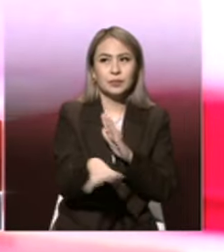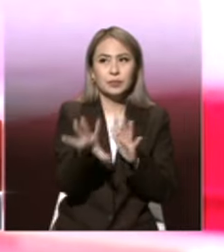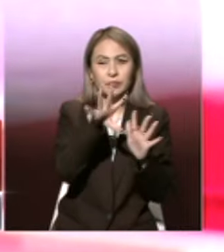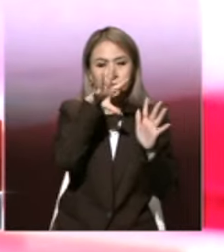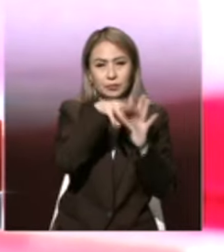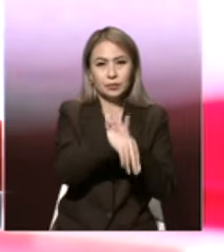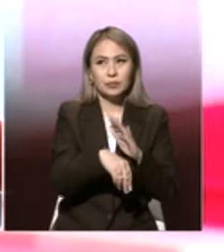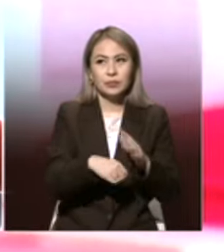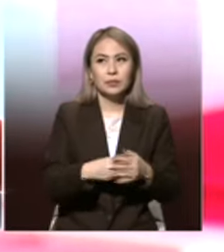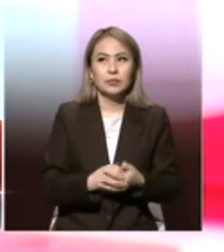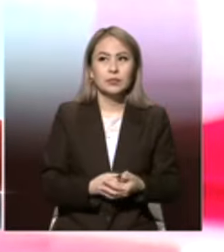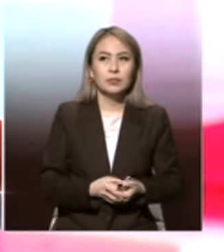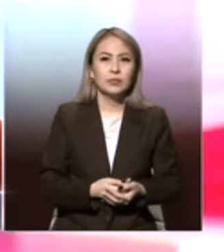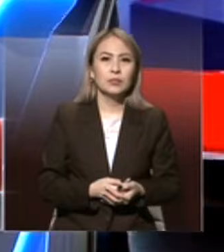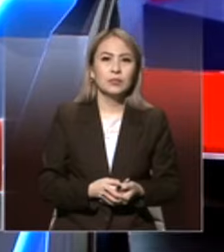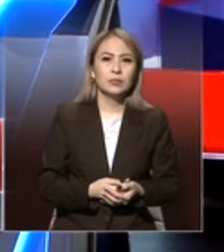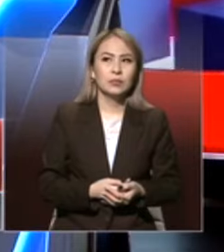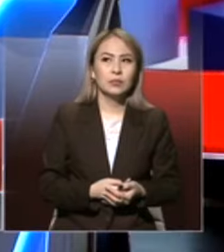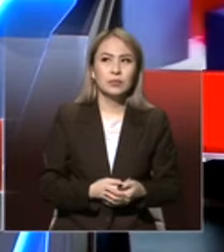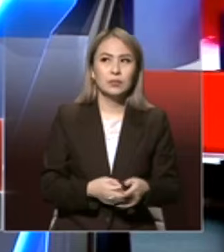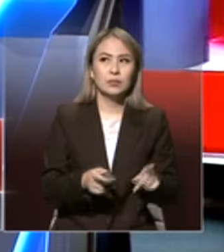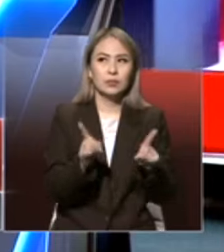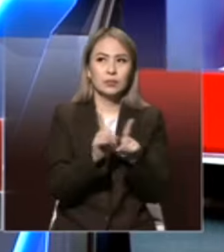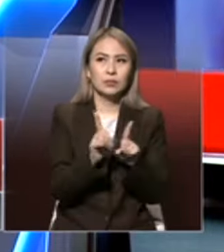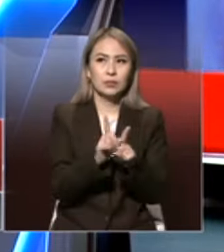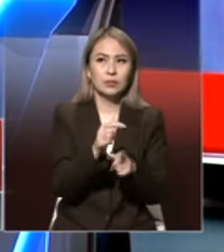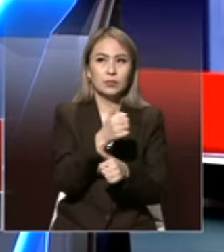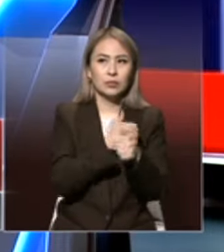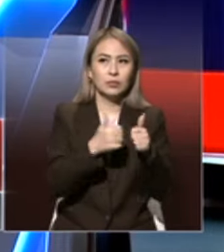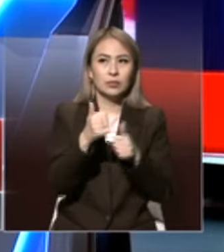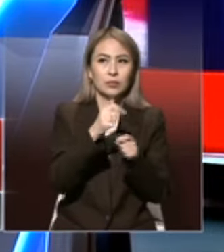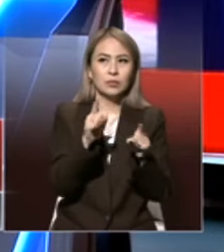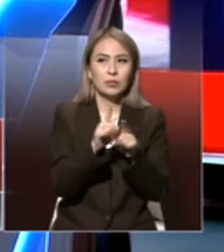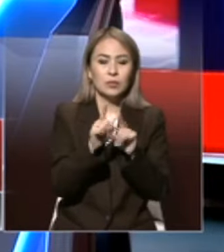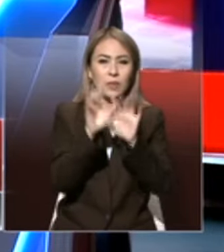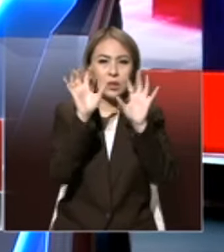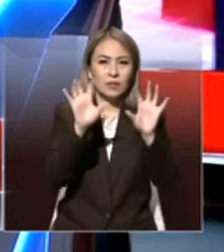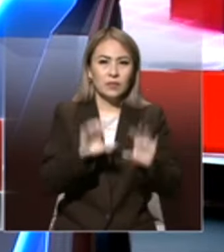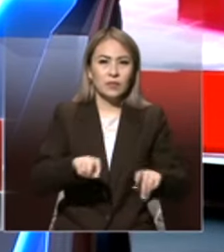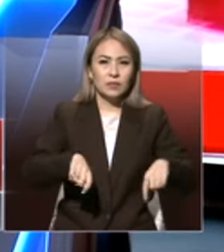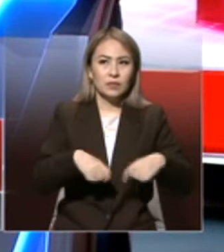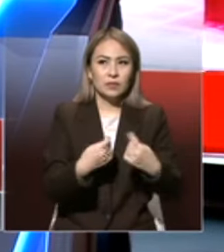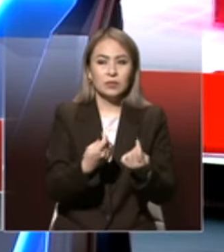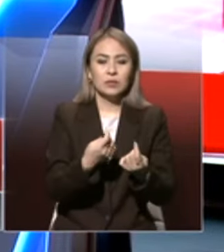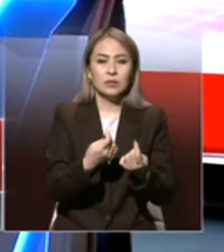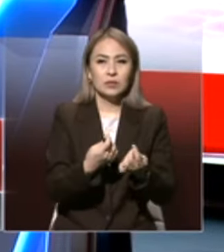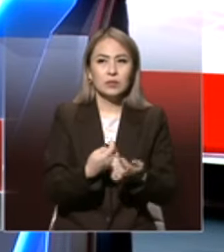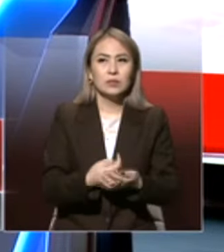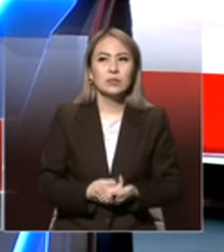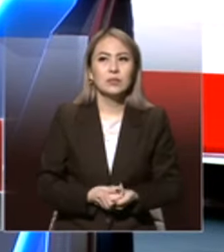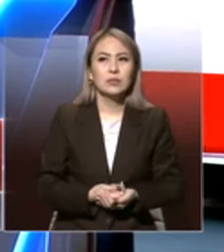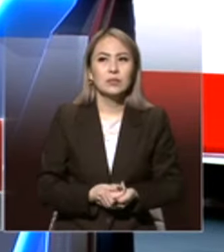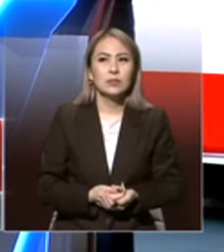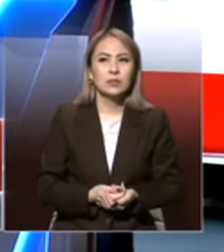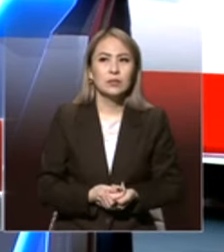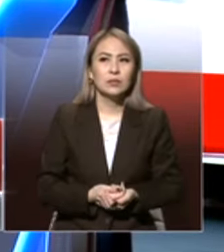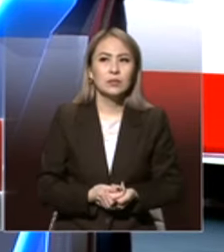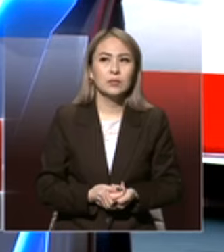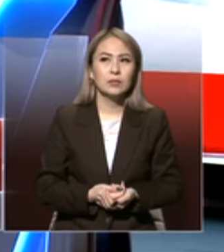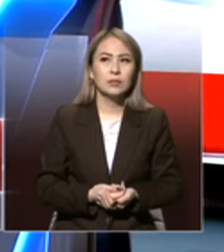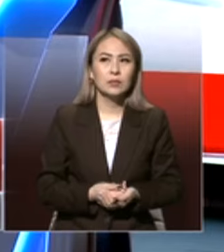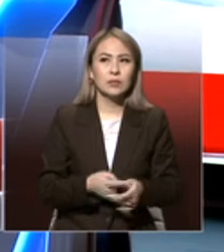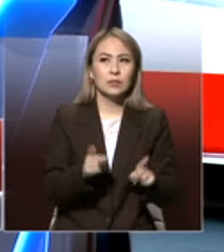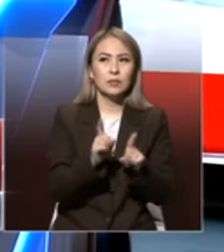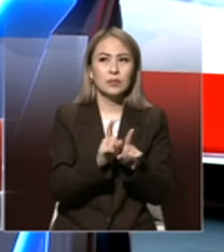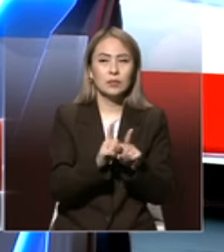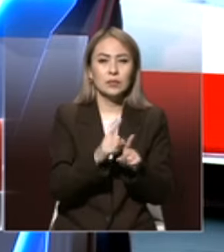жатады. Екі күнде бір адамдар ауыстырып тұра берсе, ол да тұрмыс отбасы болар ма? Заңсыз бірге тұратын, енді ауызекі сөйлеу